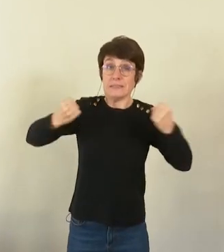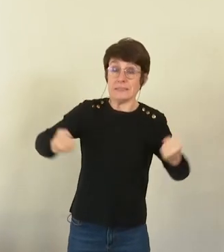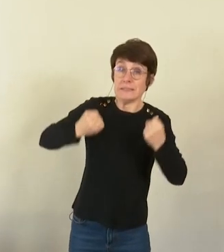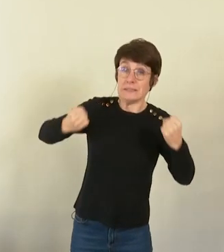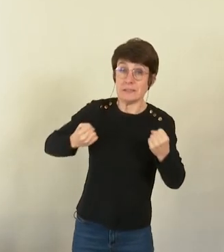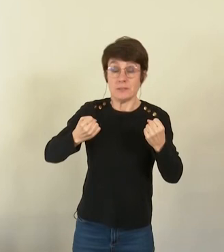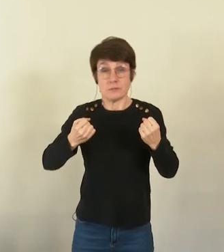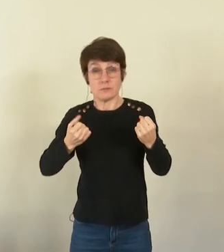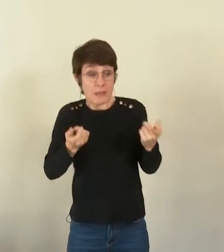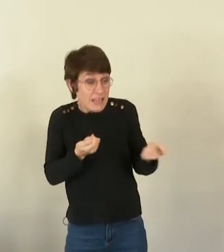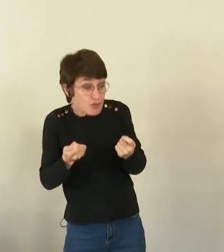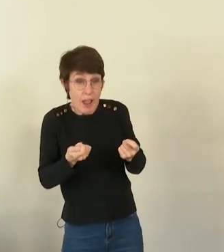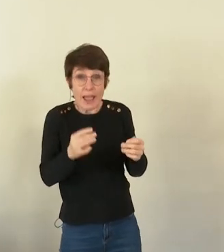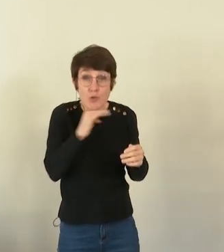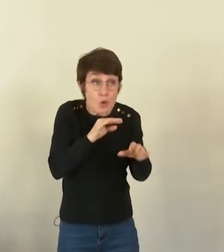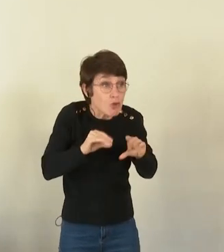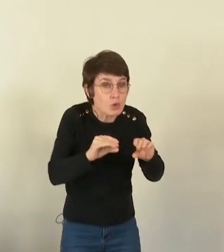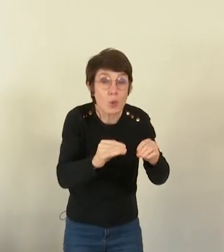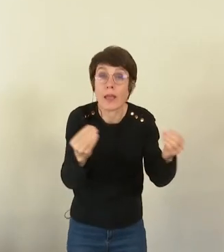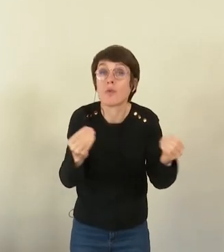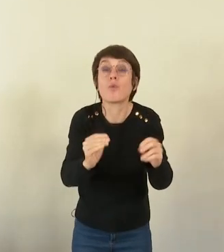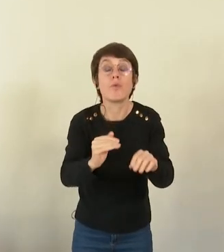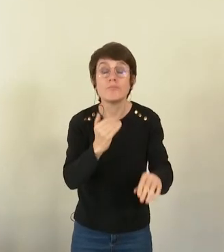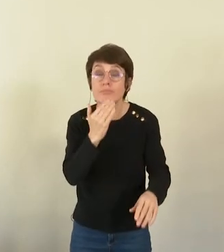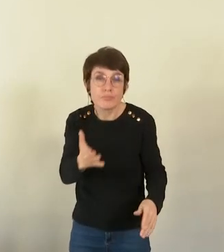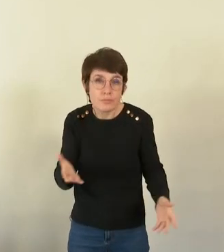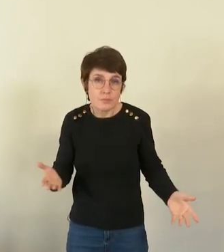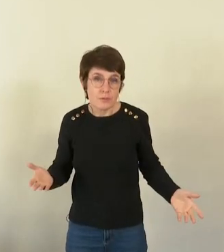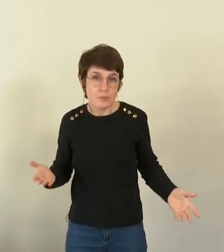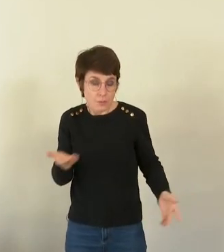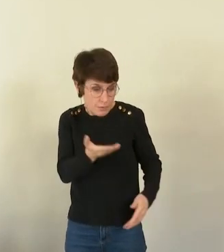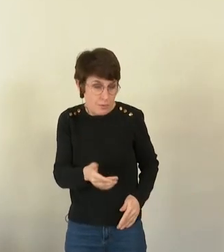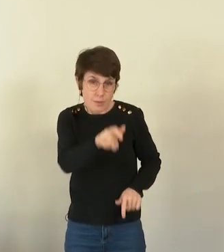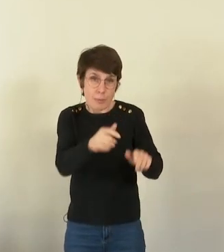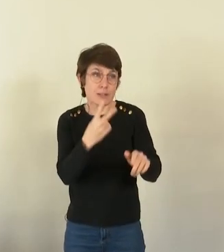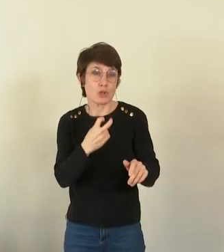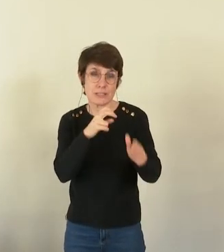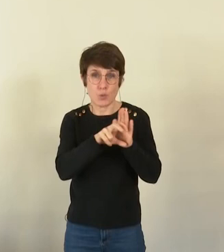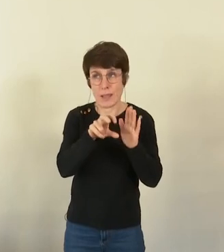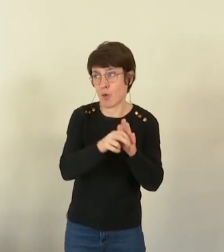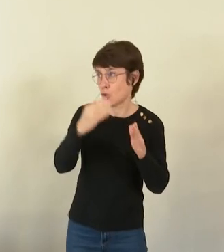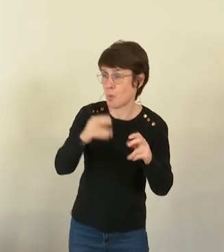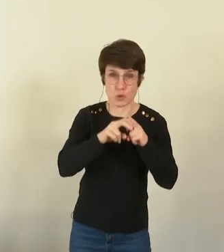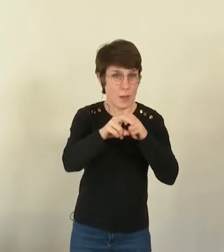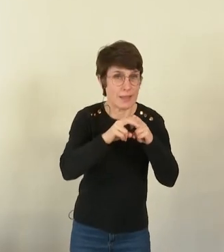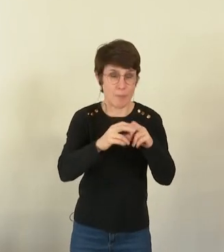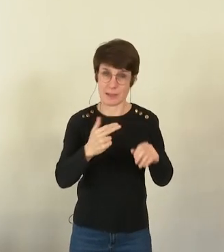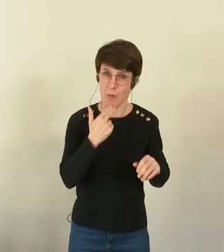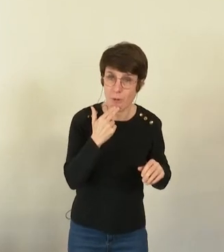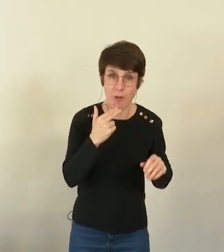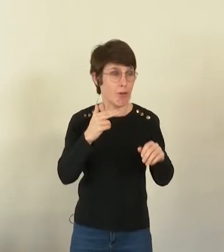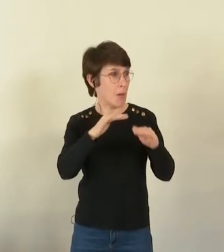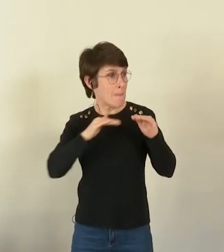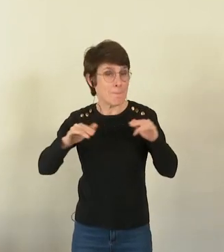traiter évidemment les les urgences des des grenoblois qui a app eux la qualité des déplacements la propreté de l'espace public